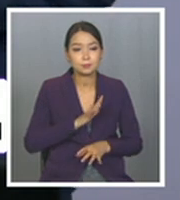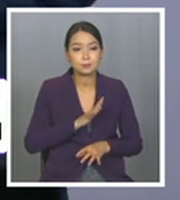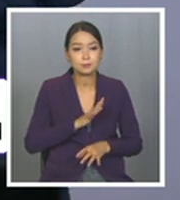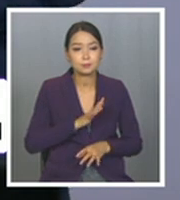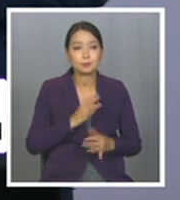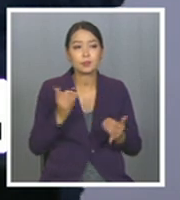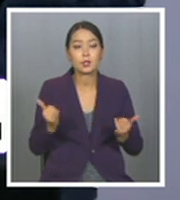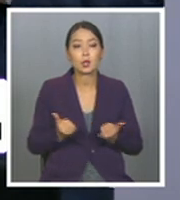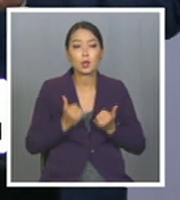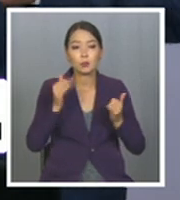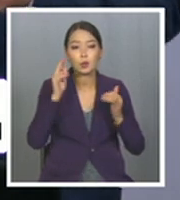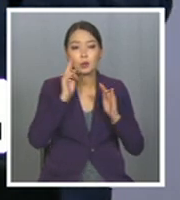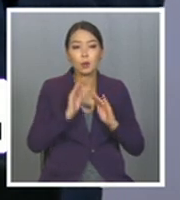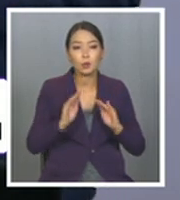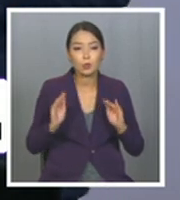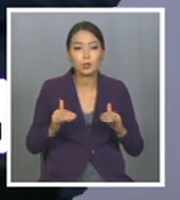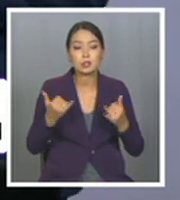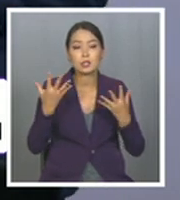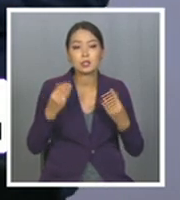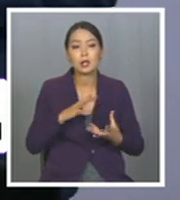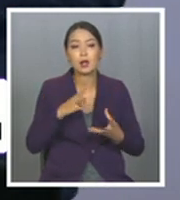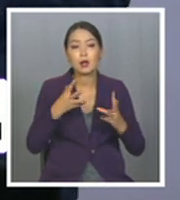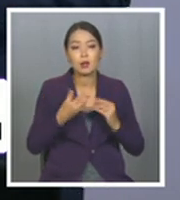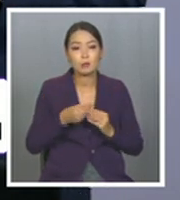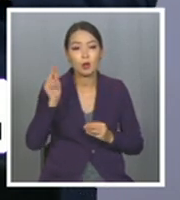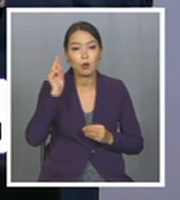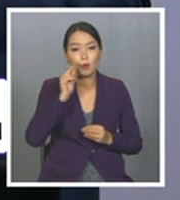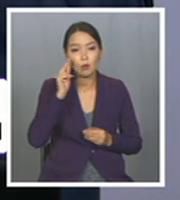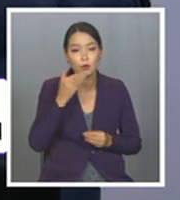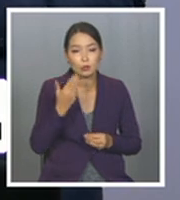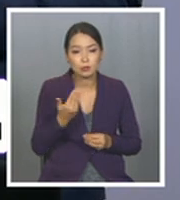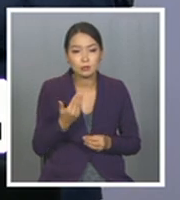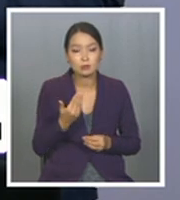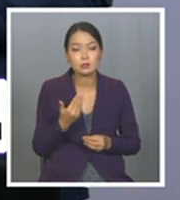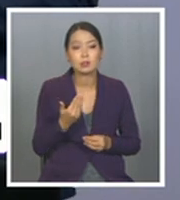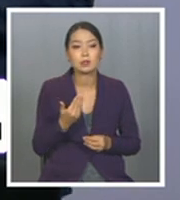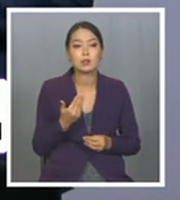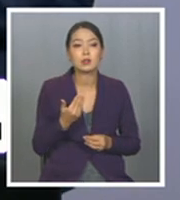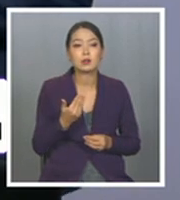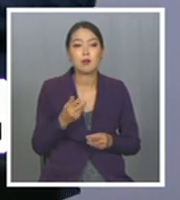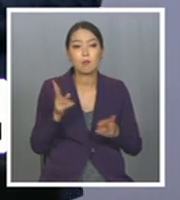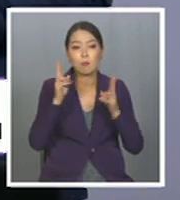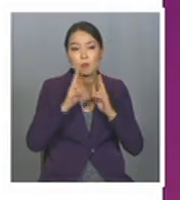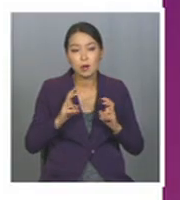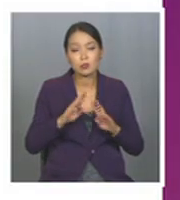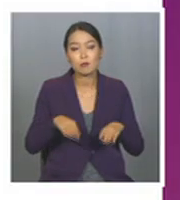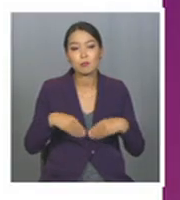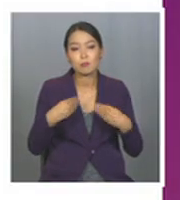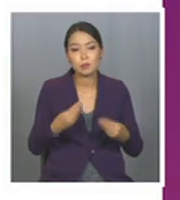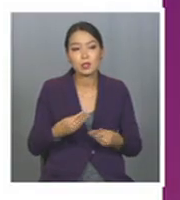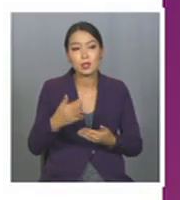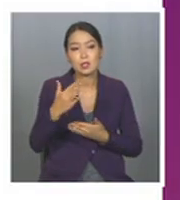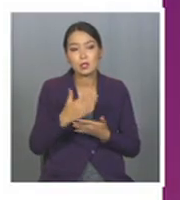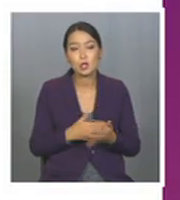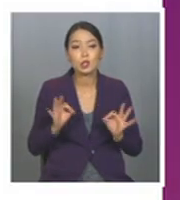Құрметті оқушылар, сонымен бүгінгі алған білімімізді бір қорытындылау үшін берілген тұжырымдардың дұрыс